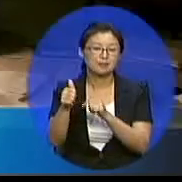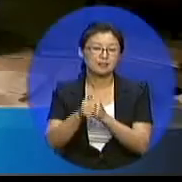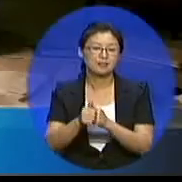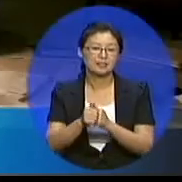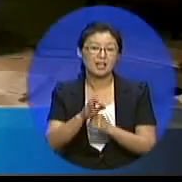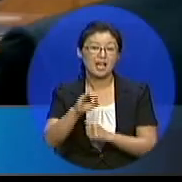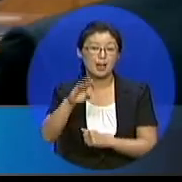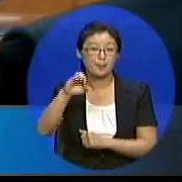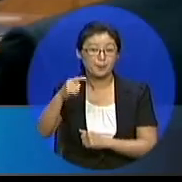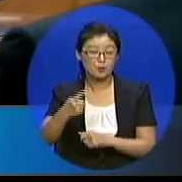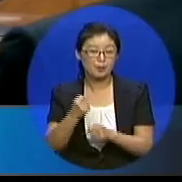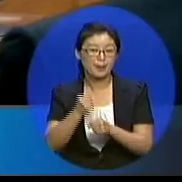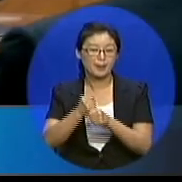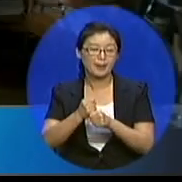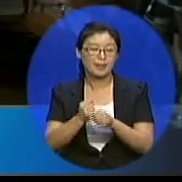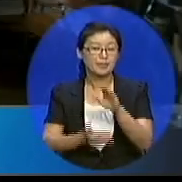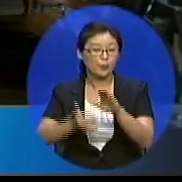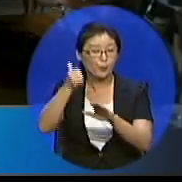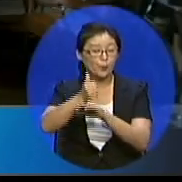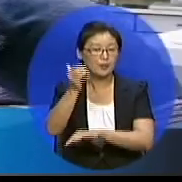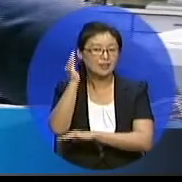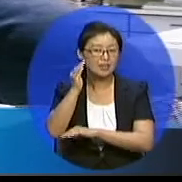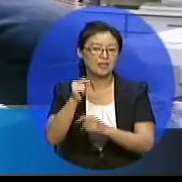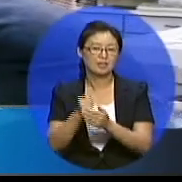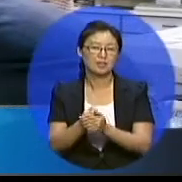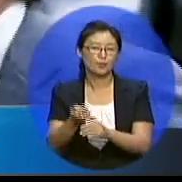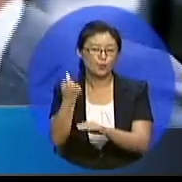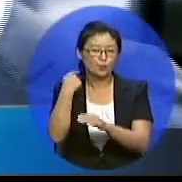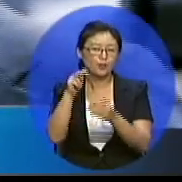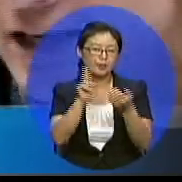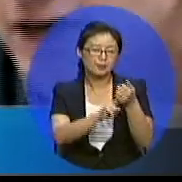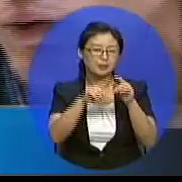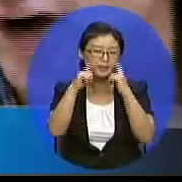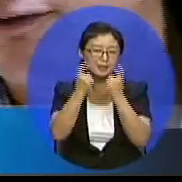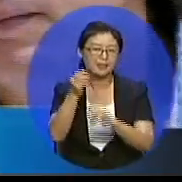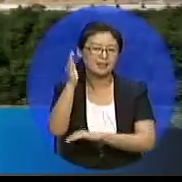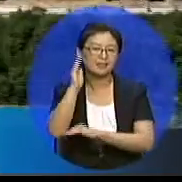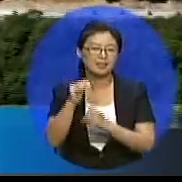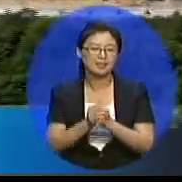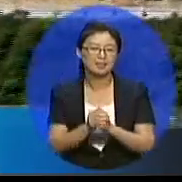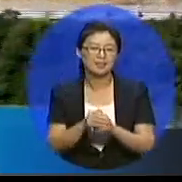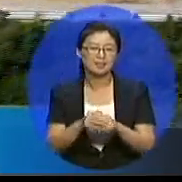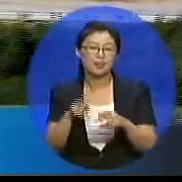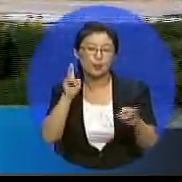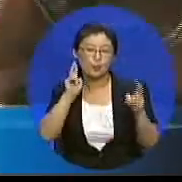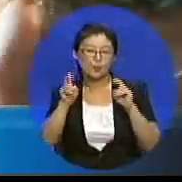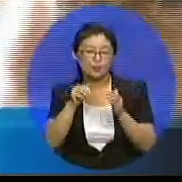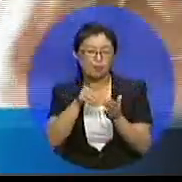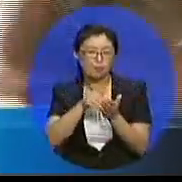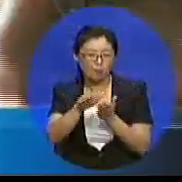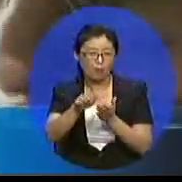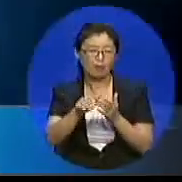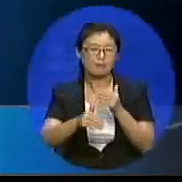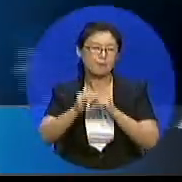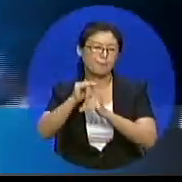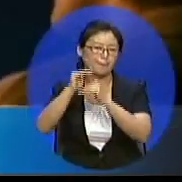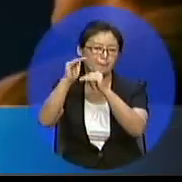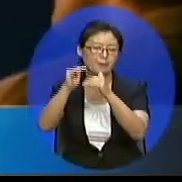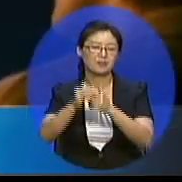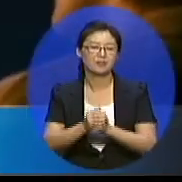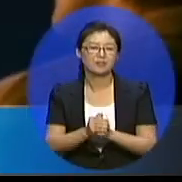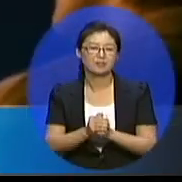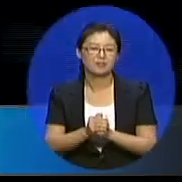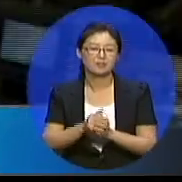만들고 써가는 성공 신화와 그 이면에 감춰져 있던 개인사, 나아가 회사를 잃고 쫓겨나는 일련의 과정들은